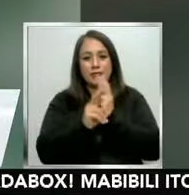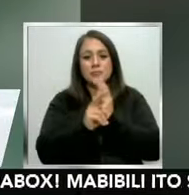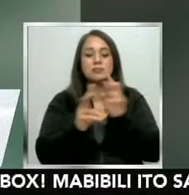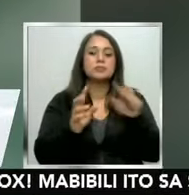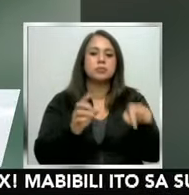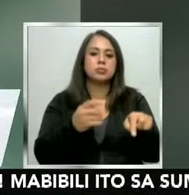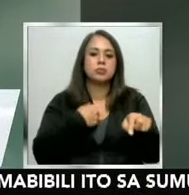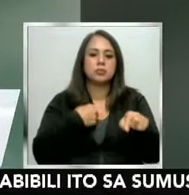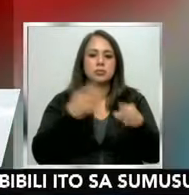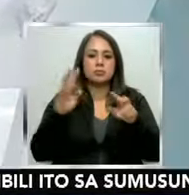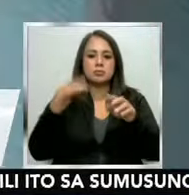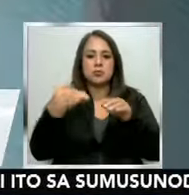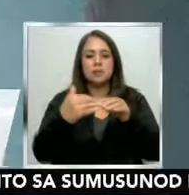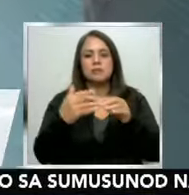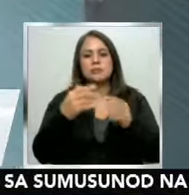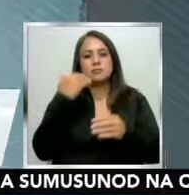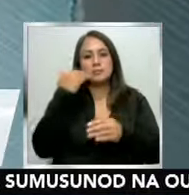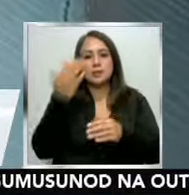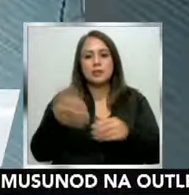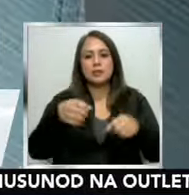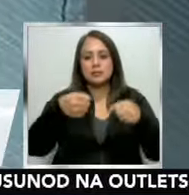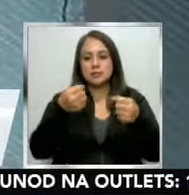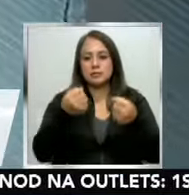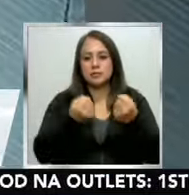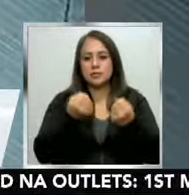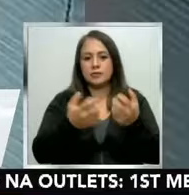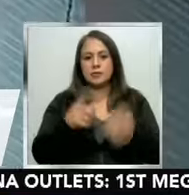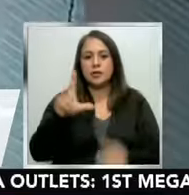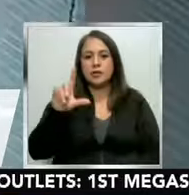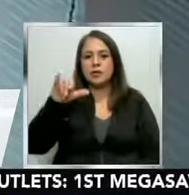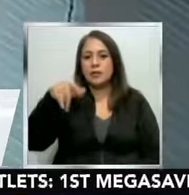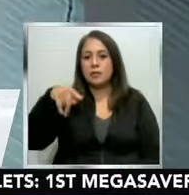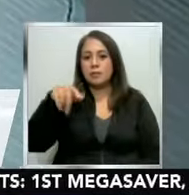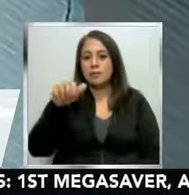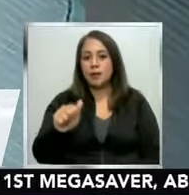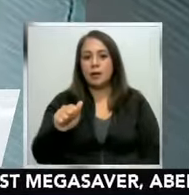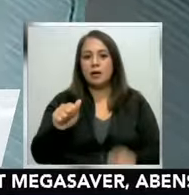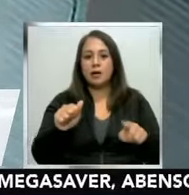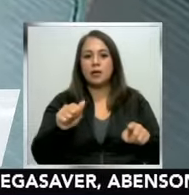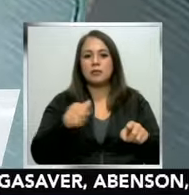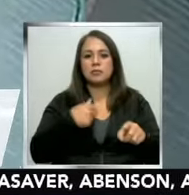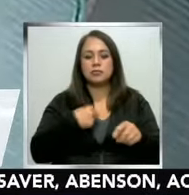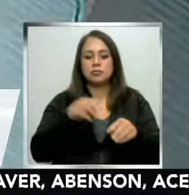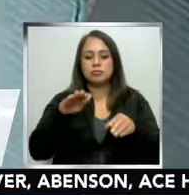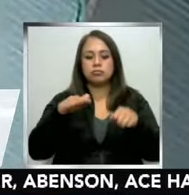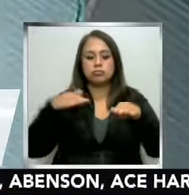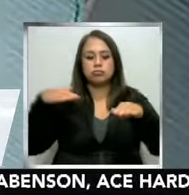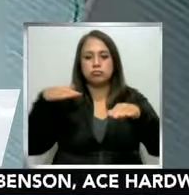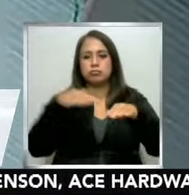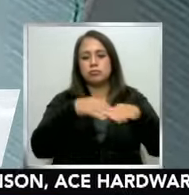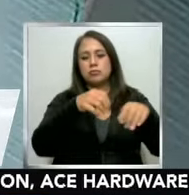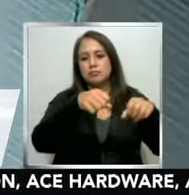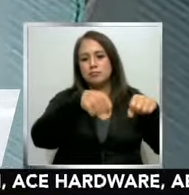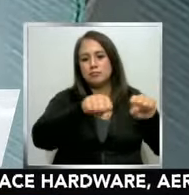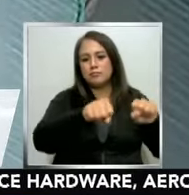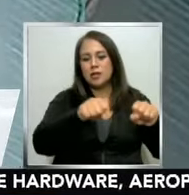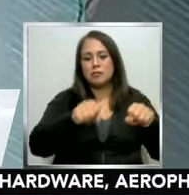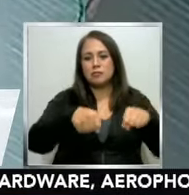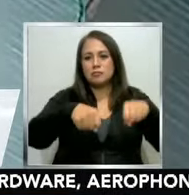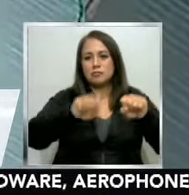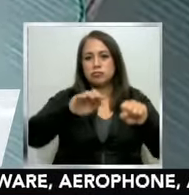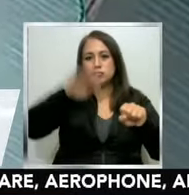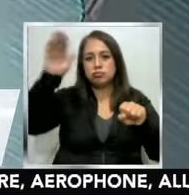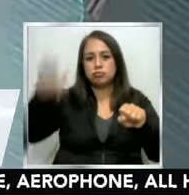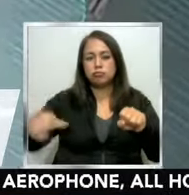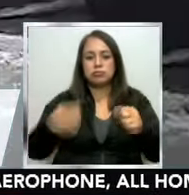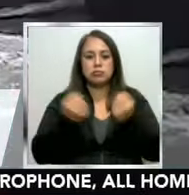Patay ang driver nito. Sa lipa naman, inararo ng kotseng ito ang dalawang tricycle at isang motorsiklo. Minamaneho ang kotse ng isang 17